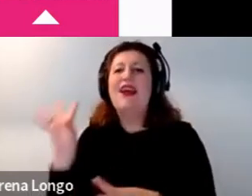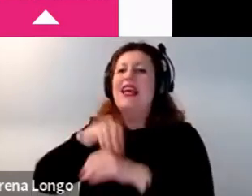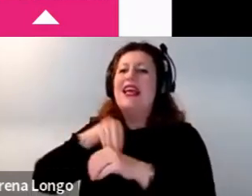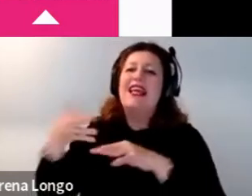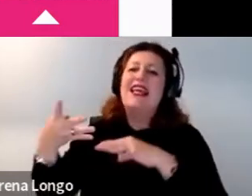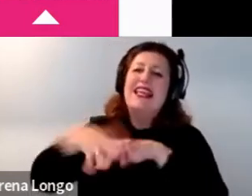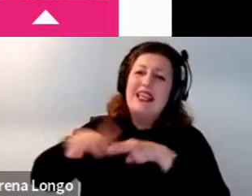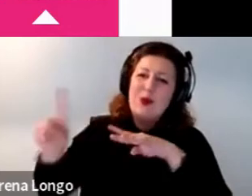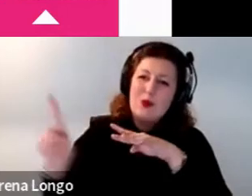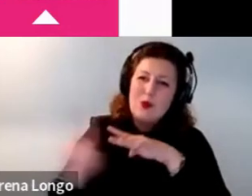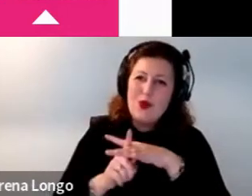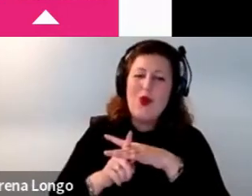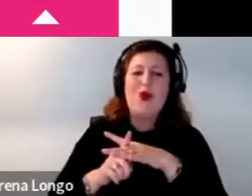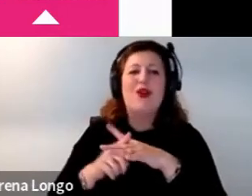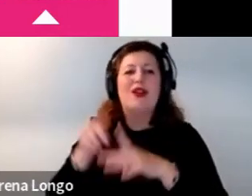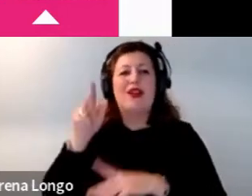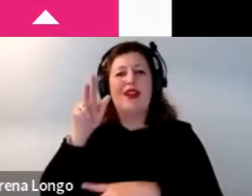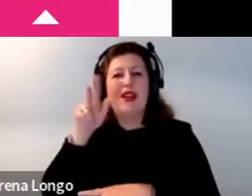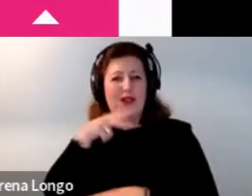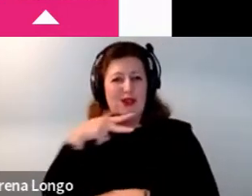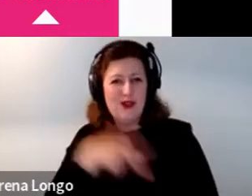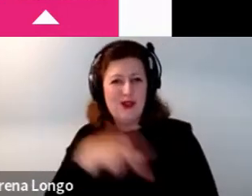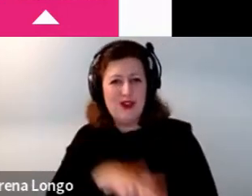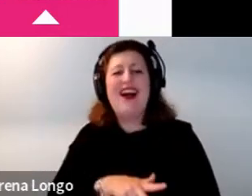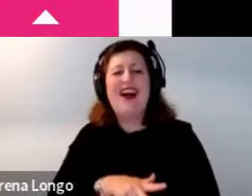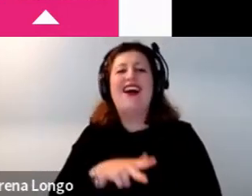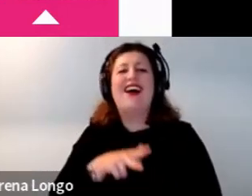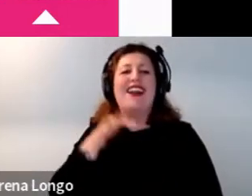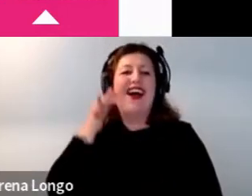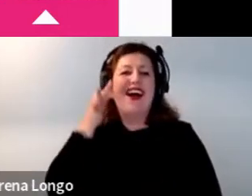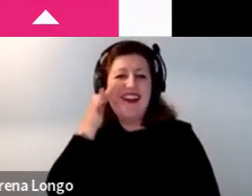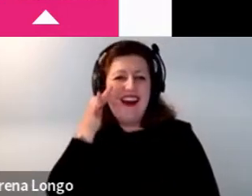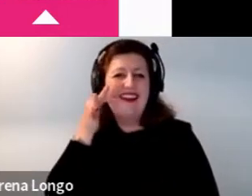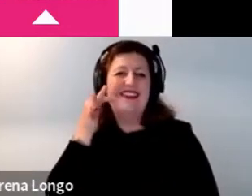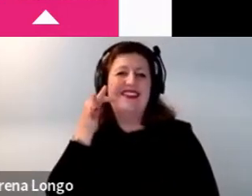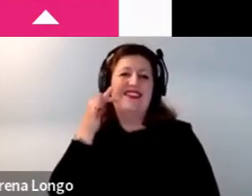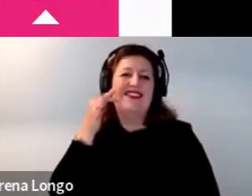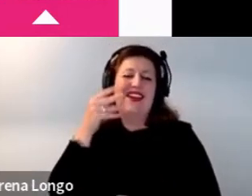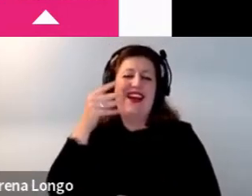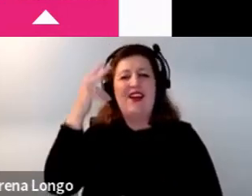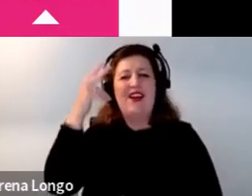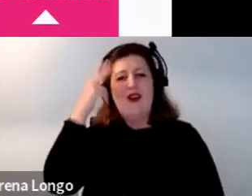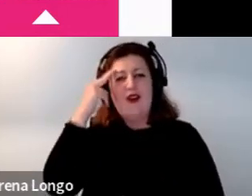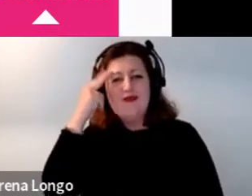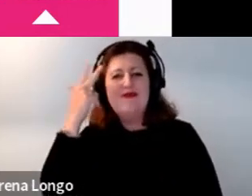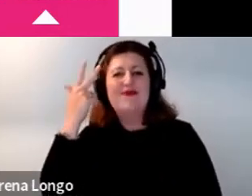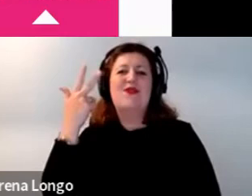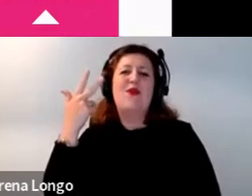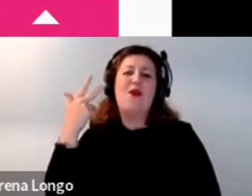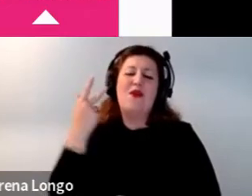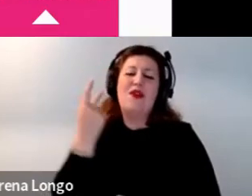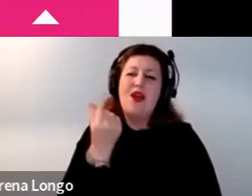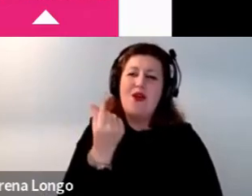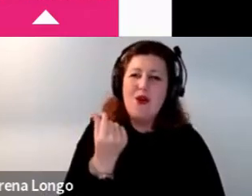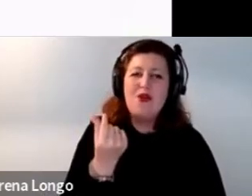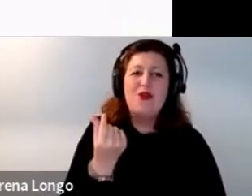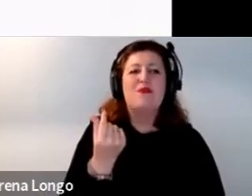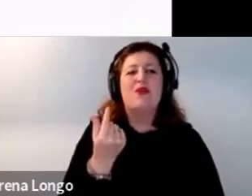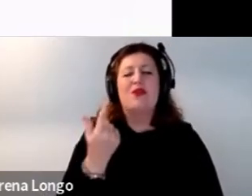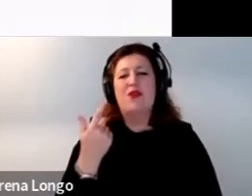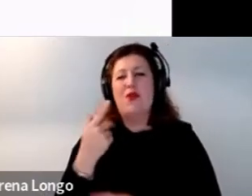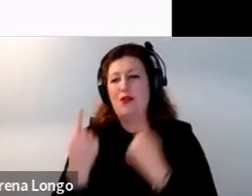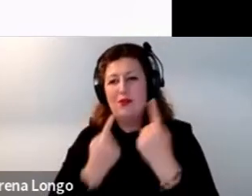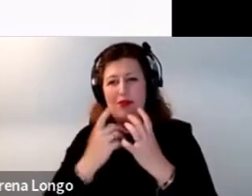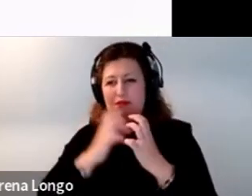a prescindere da età, sesso, disabilità, razza, etnia, origine, religione, stato economico o altro.